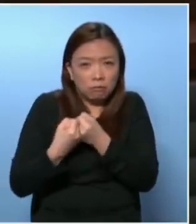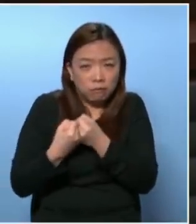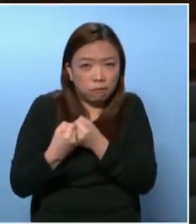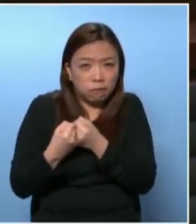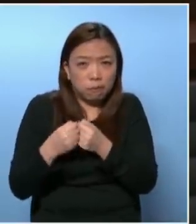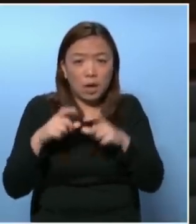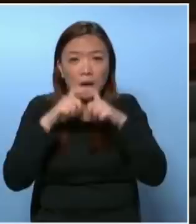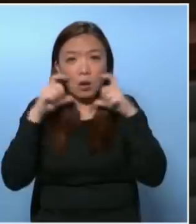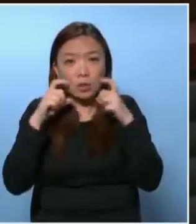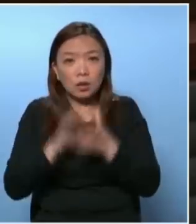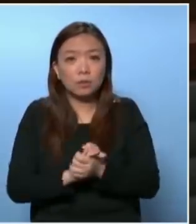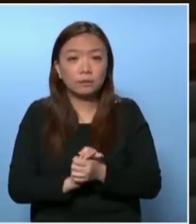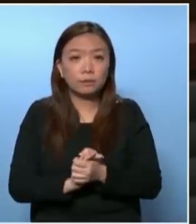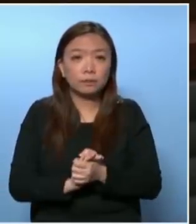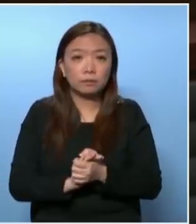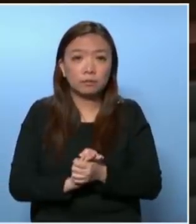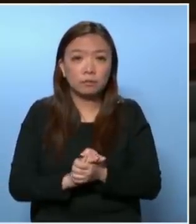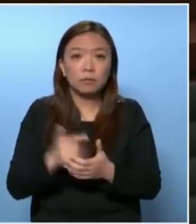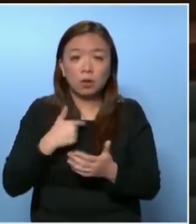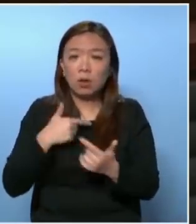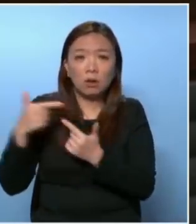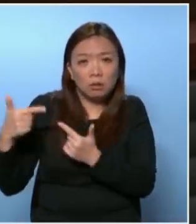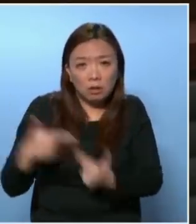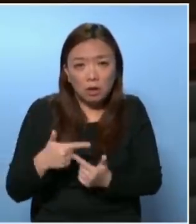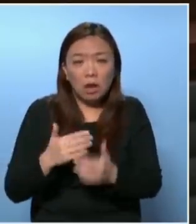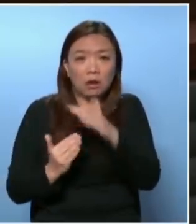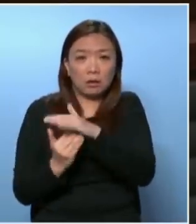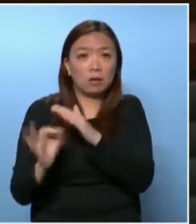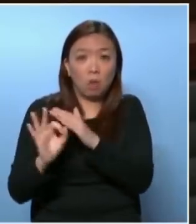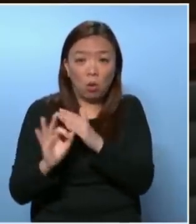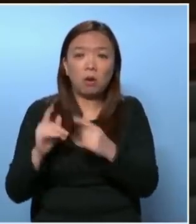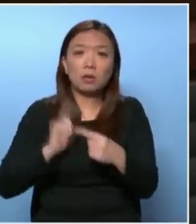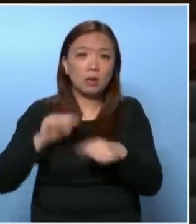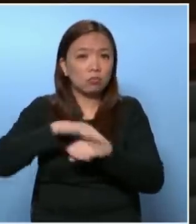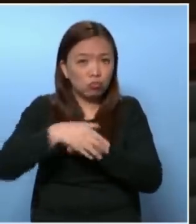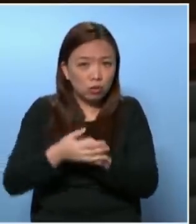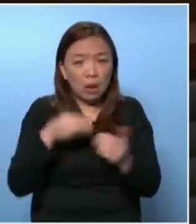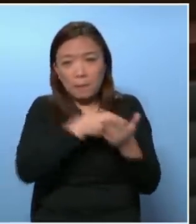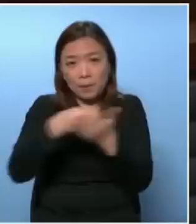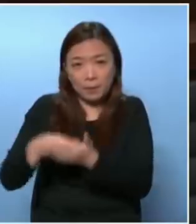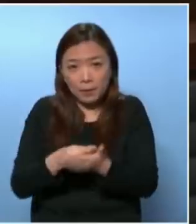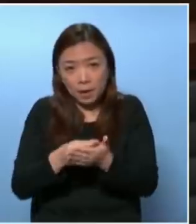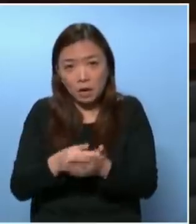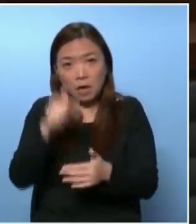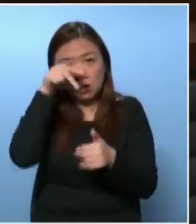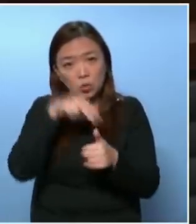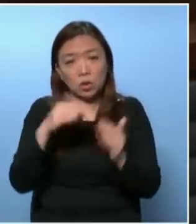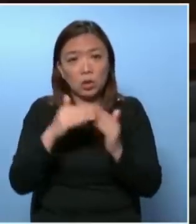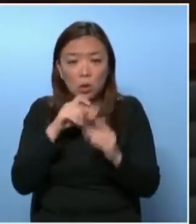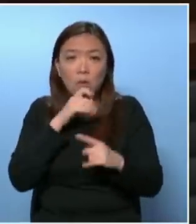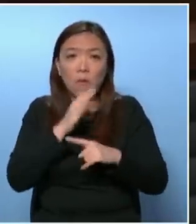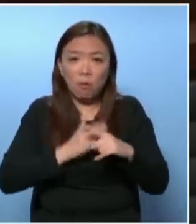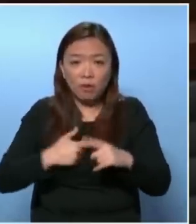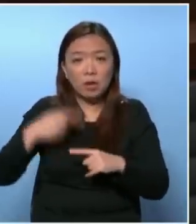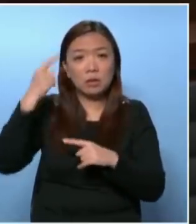亦都係我哋亦都被停過，我哋已經係全球去搶購嘅啦，已經。亦都醫管局嘅部分咧，我都知道剛